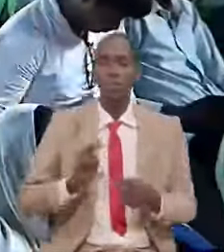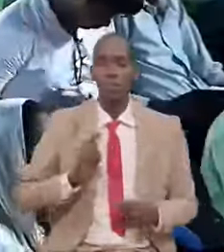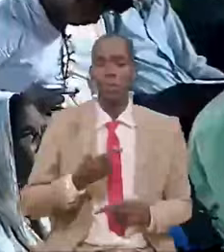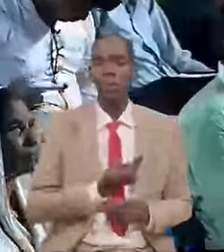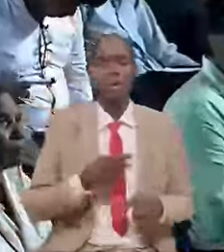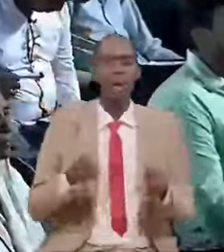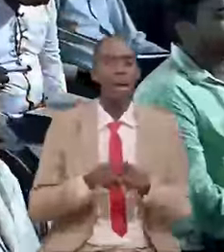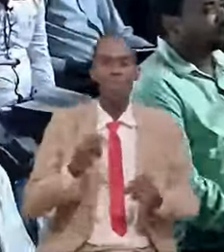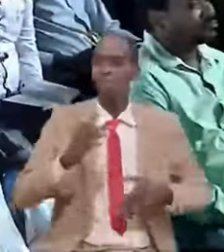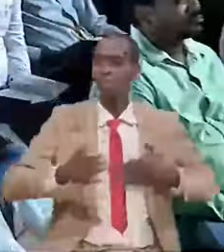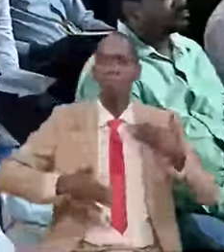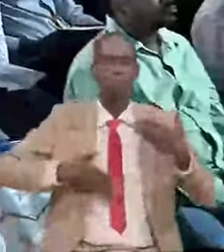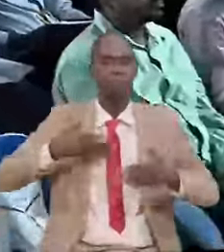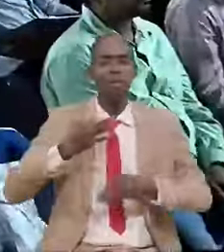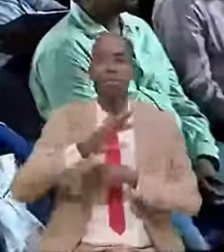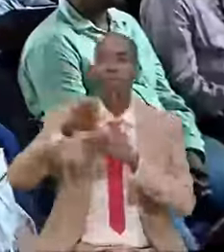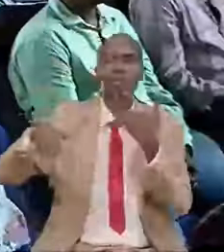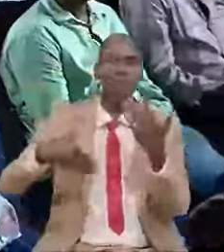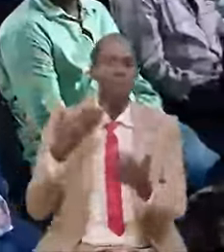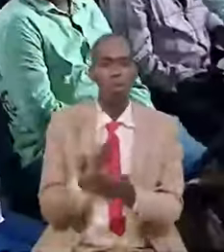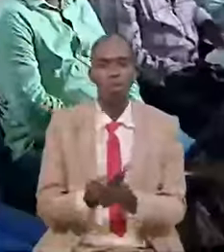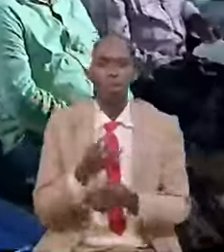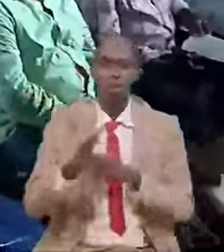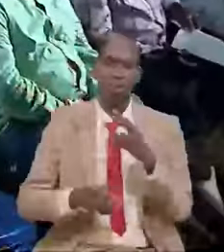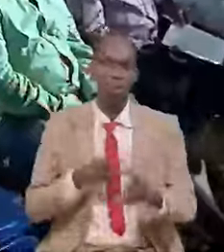Il nous est donné comme la joie de toute la terre.